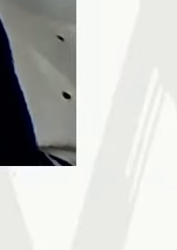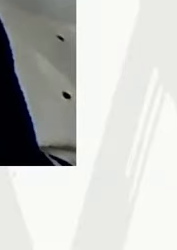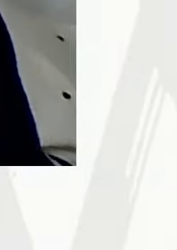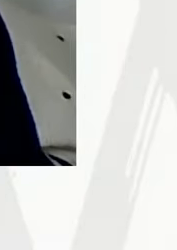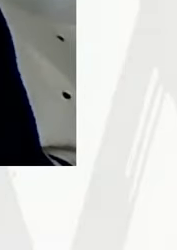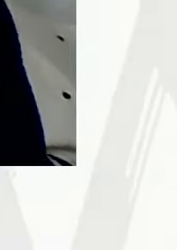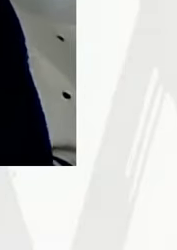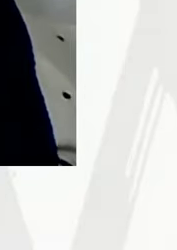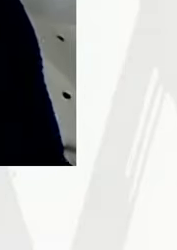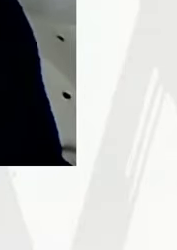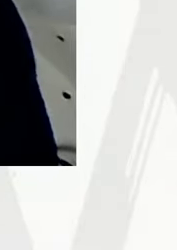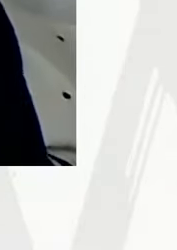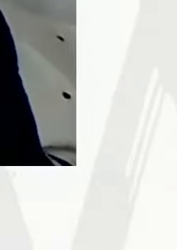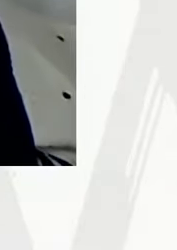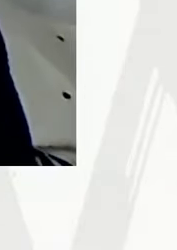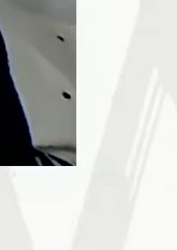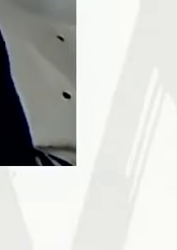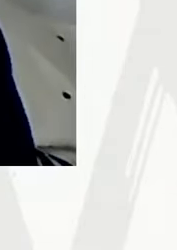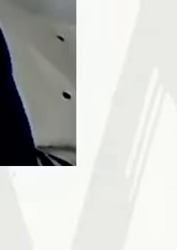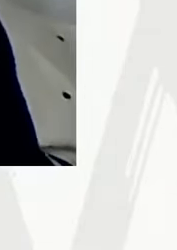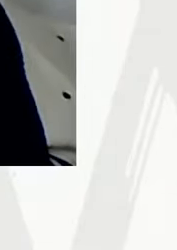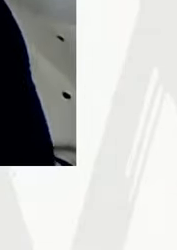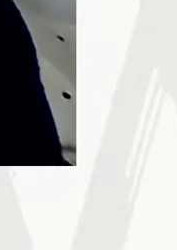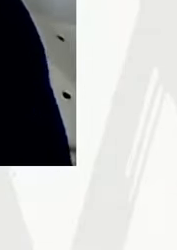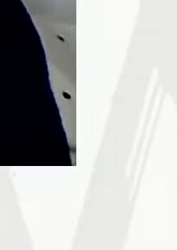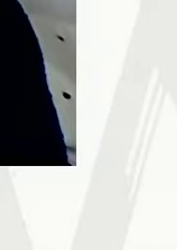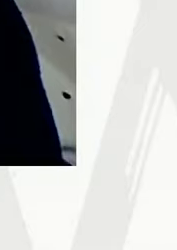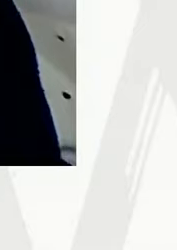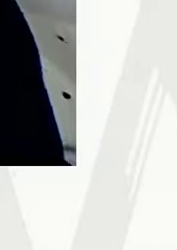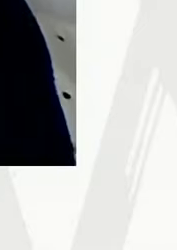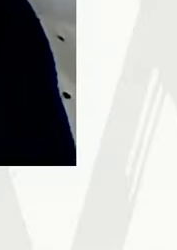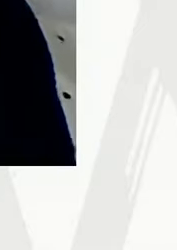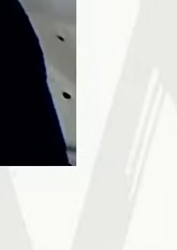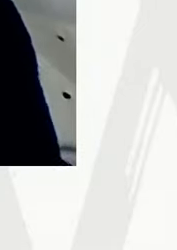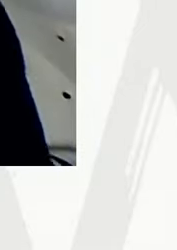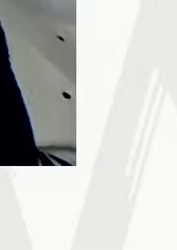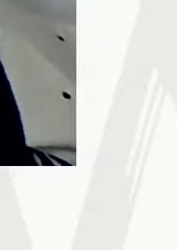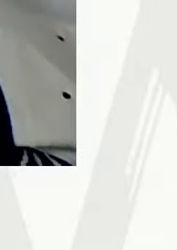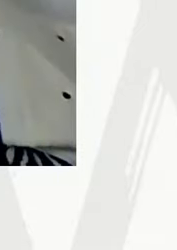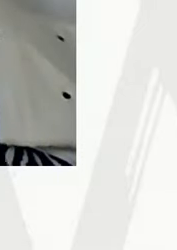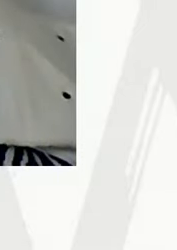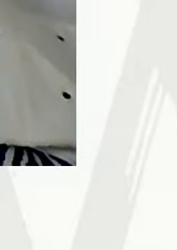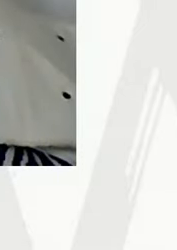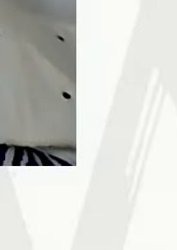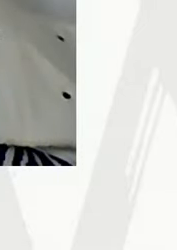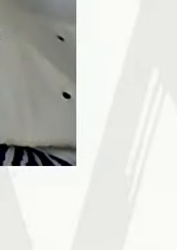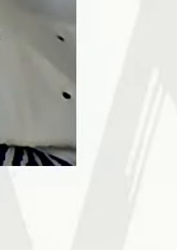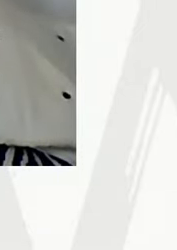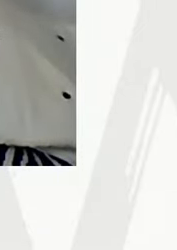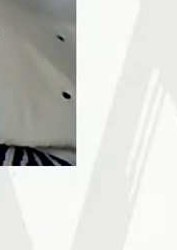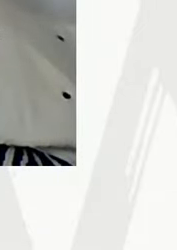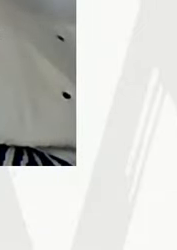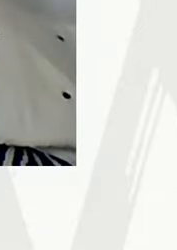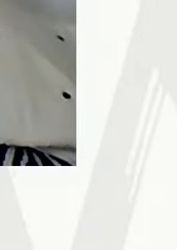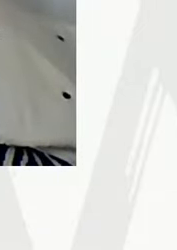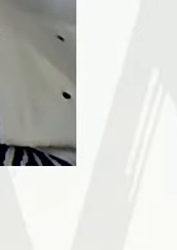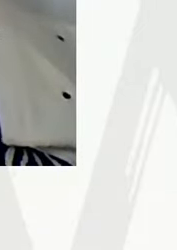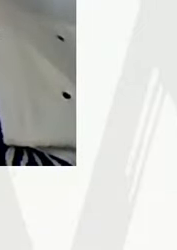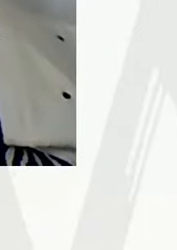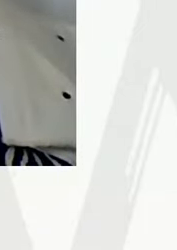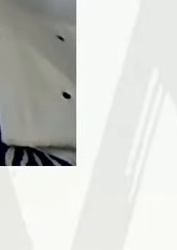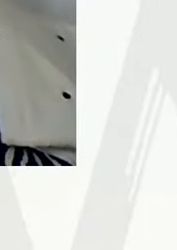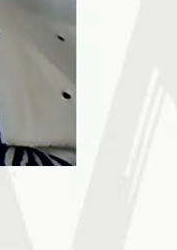que l'écart a augmenté entre la liberté des décideurs et la soumission des